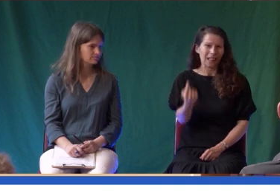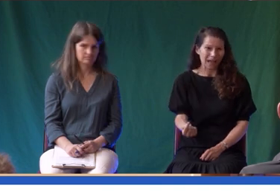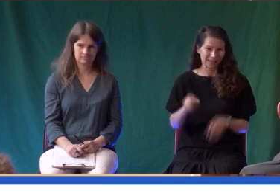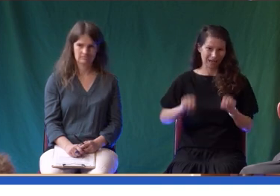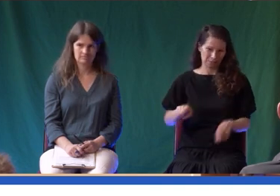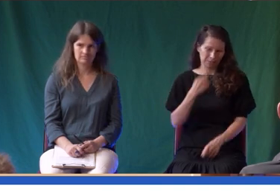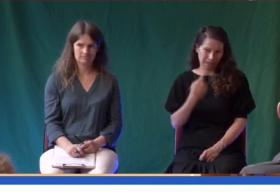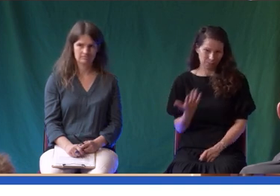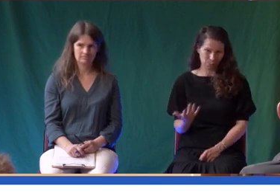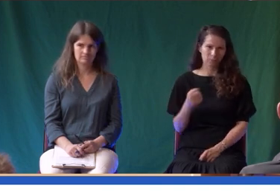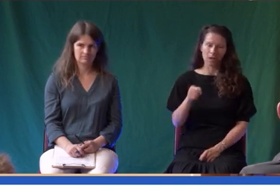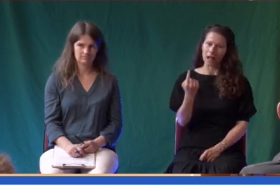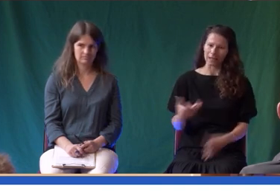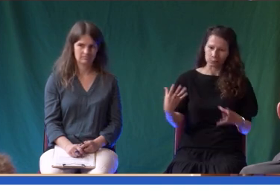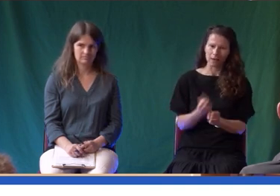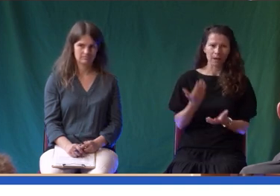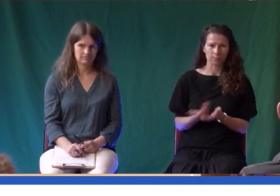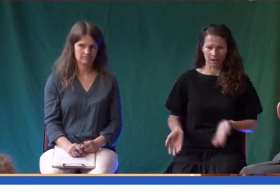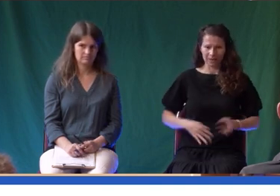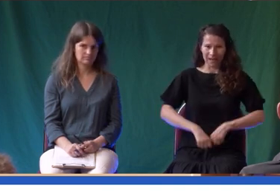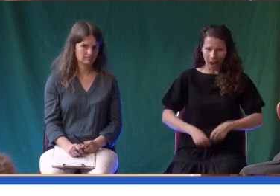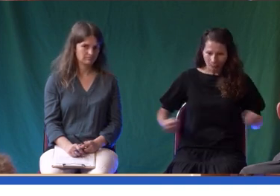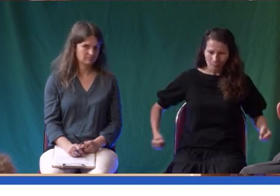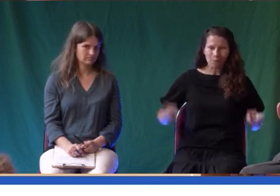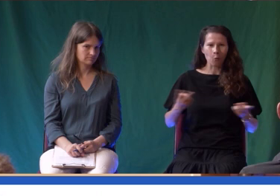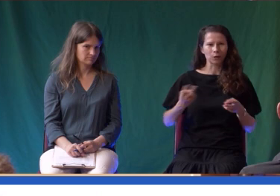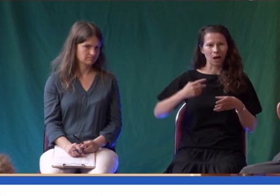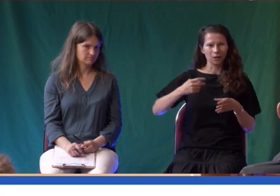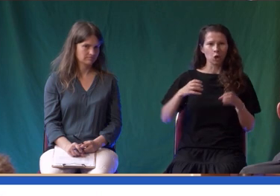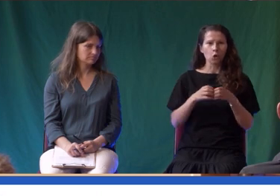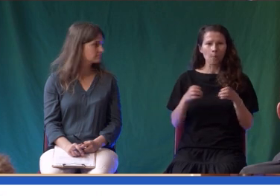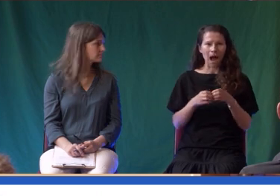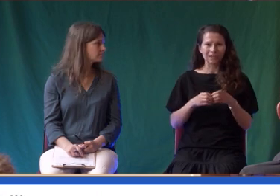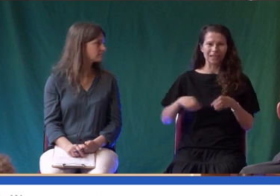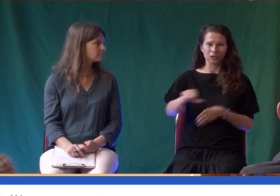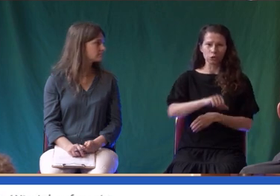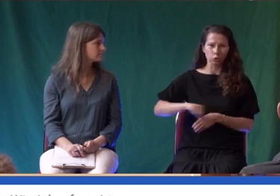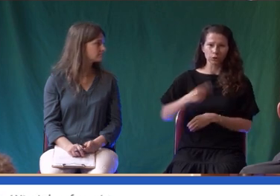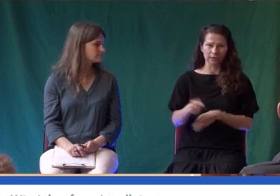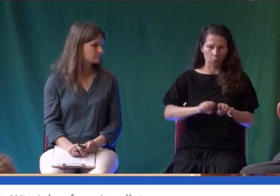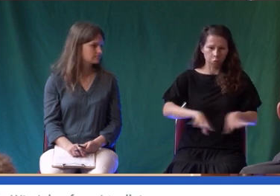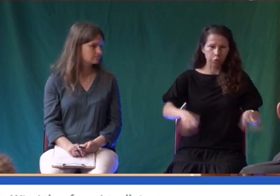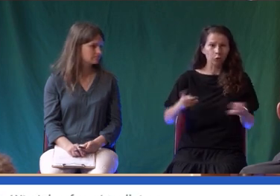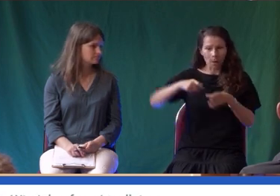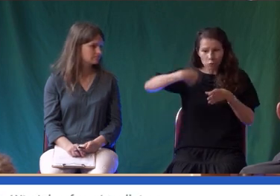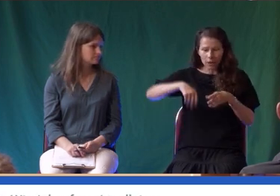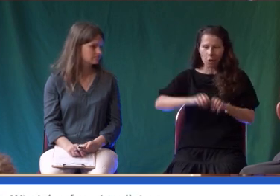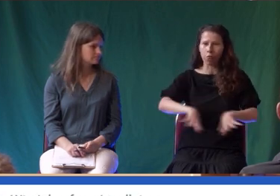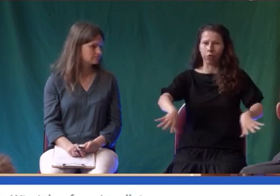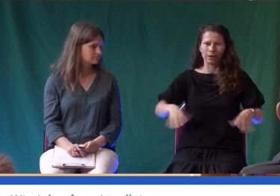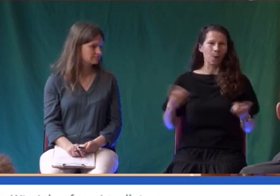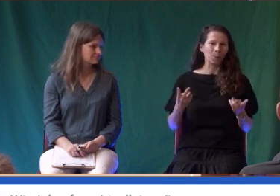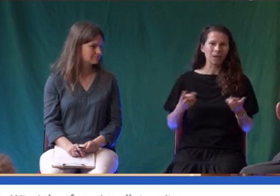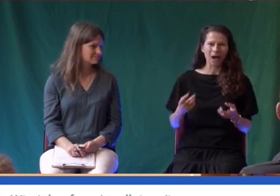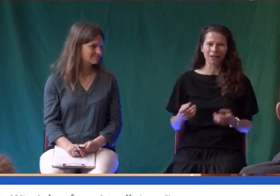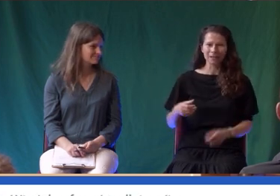wenn sie alleine die Windel aufmacht wenn sie alleine die Tomatensoße oder das Müsli auf dem Tisch verteilt wenn Sie die schwere Gießkanne alleine